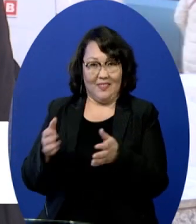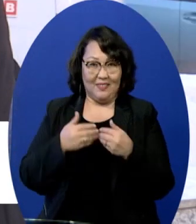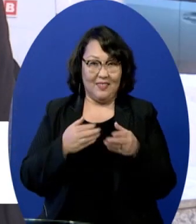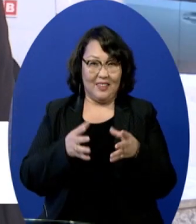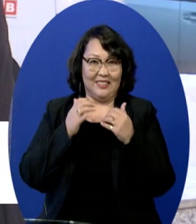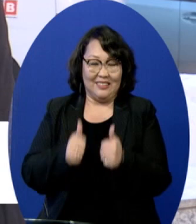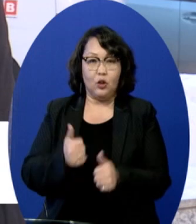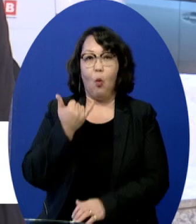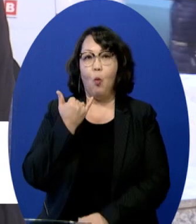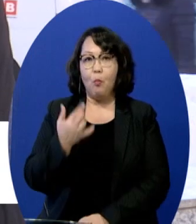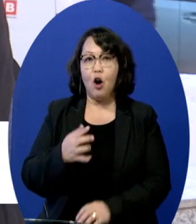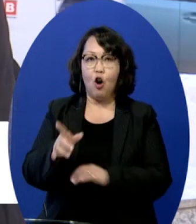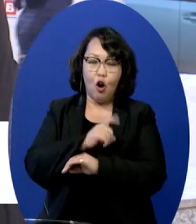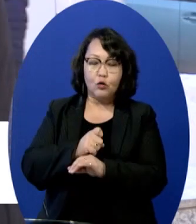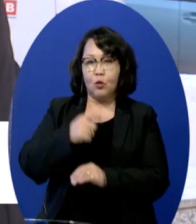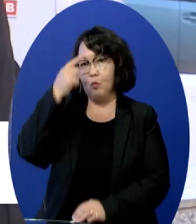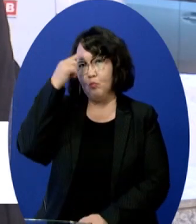нь Улаанбаатар энэ Монголын